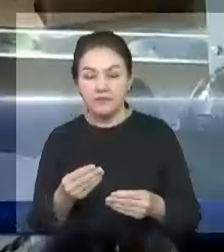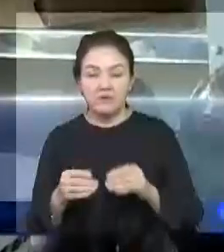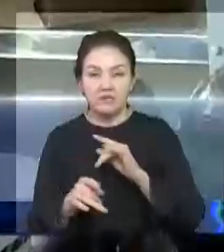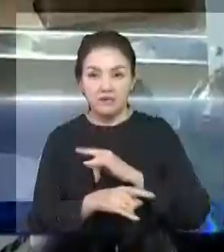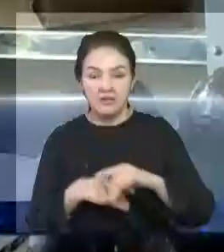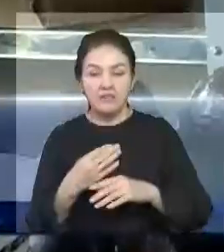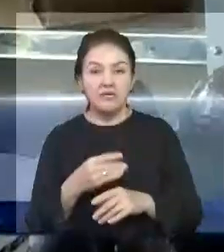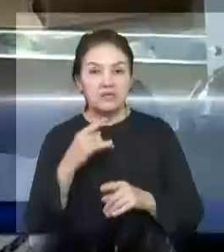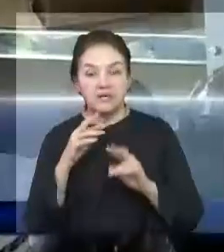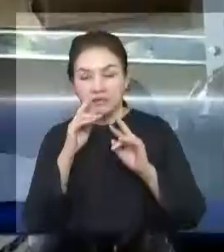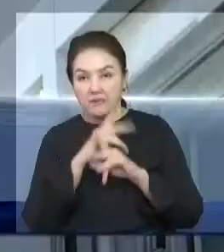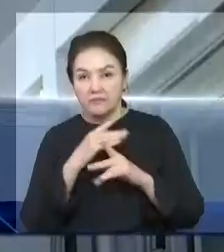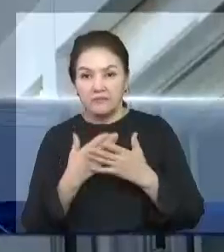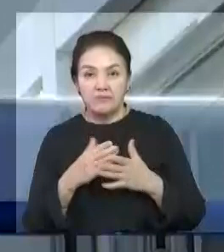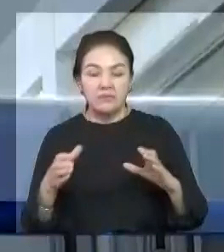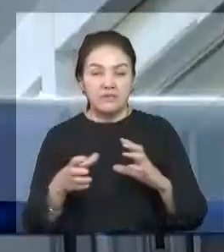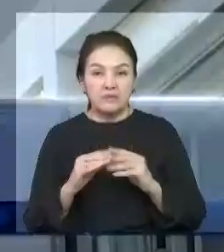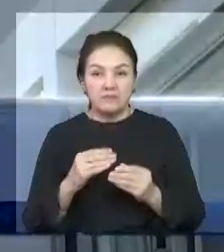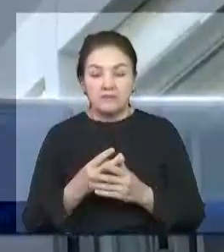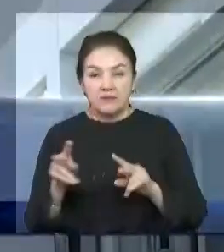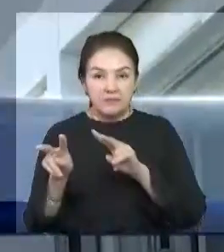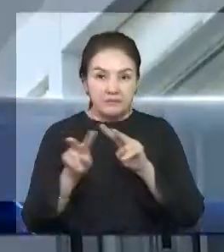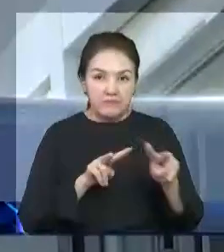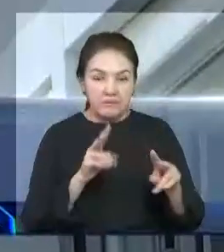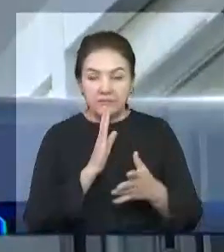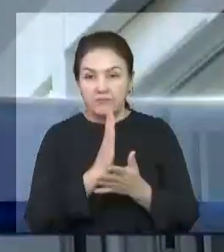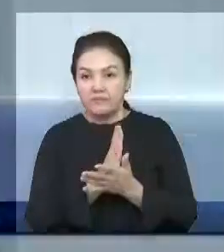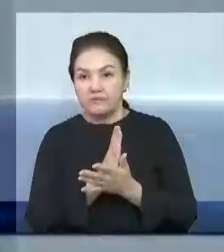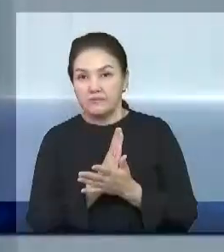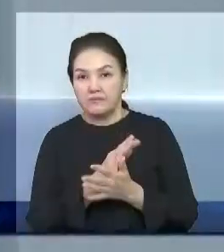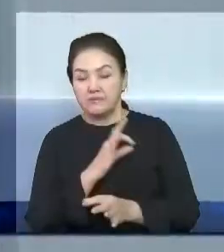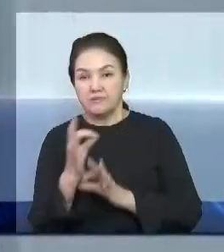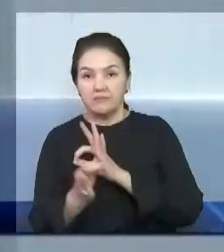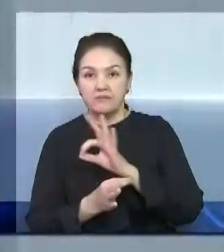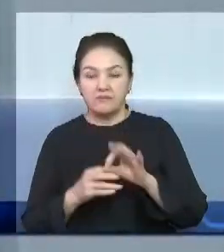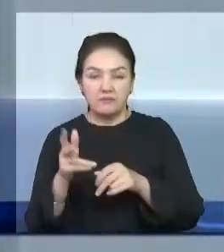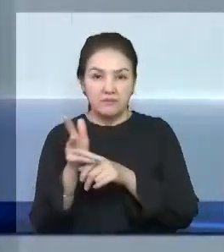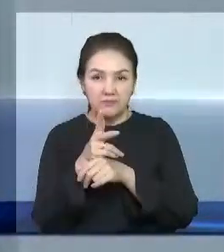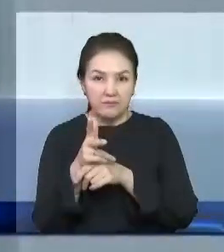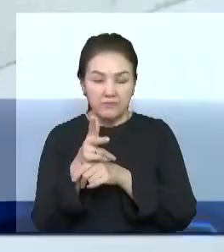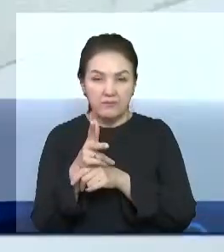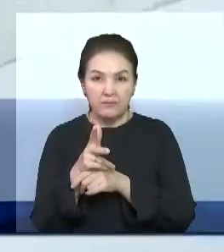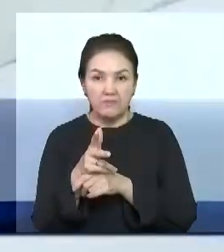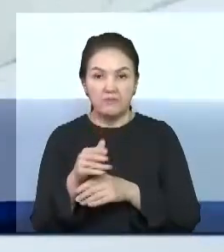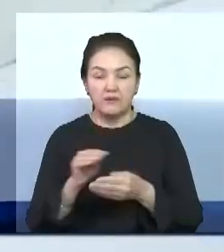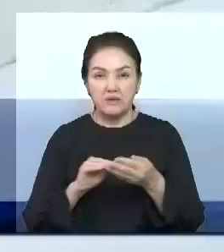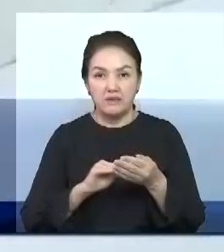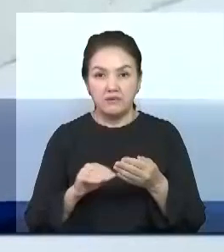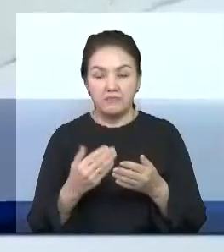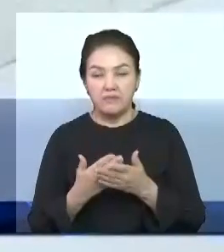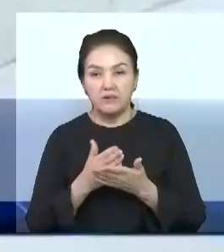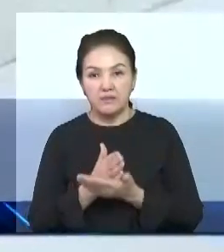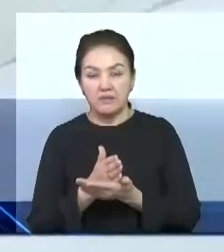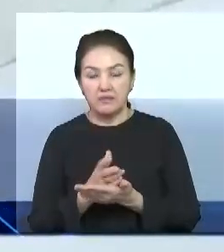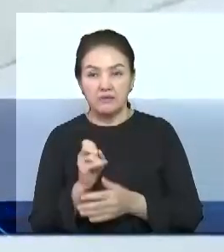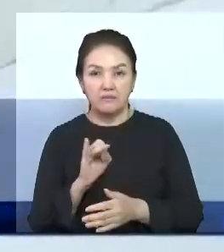откровенно ошибочное. Ведь помимо общественного контроля в здании пункта ведется круглосуточное видеонаблюдение. Запись транслируется напрямую